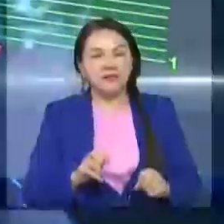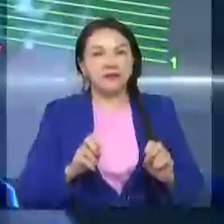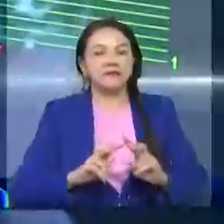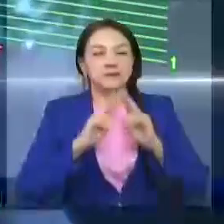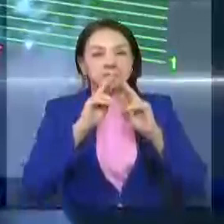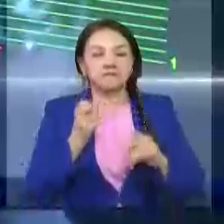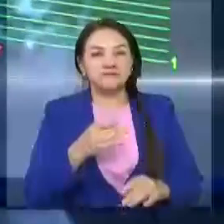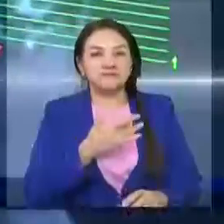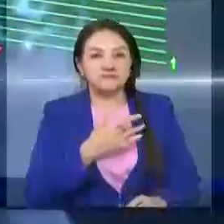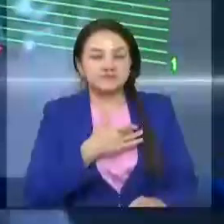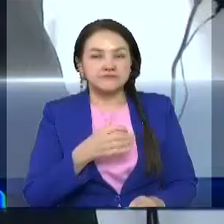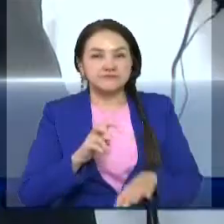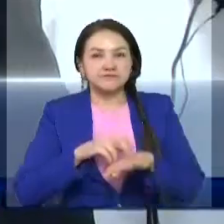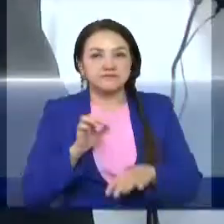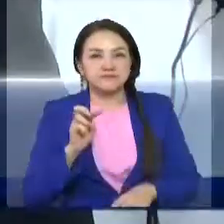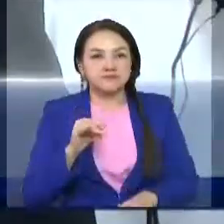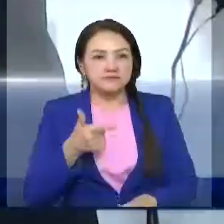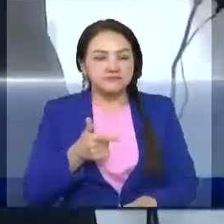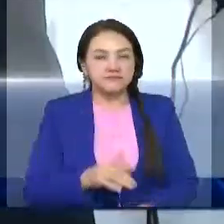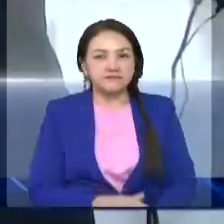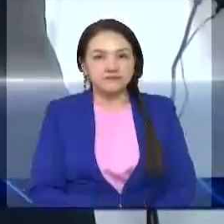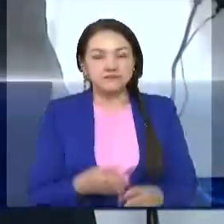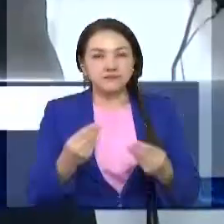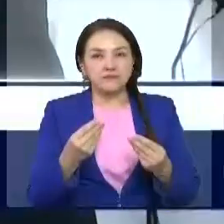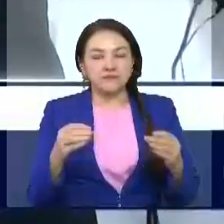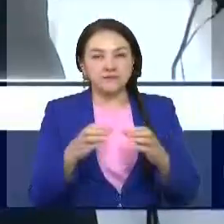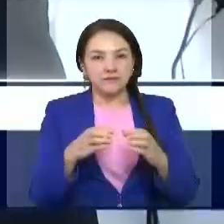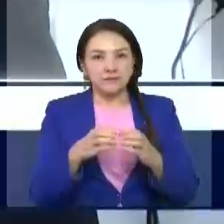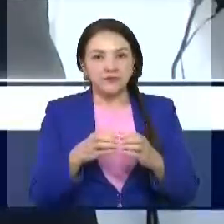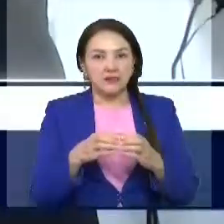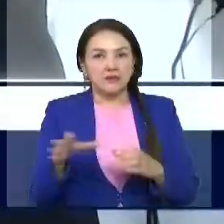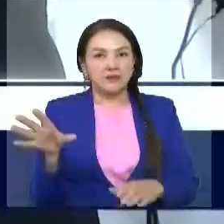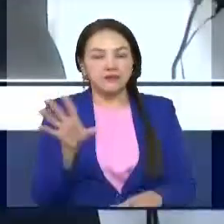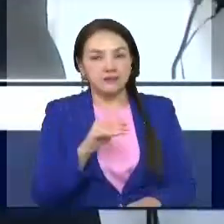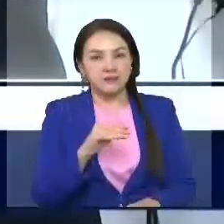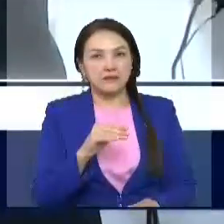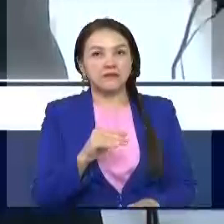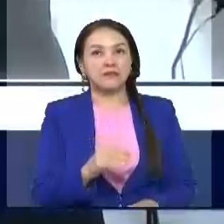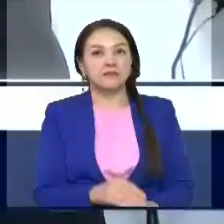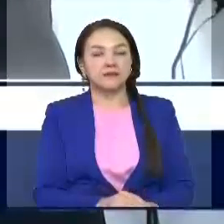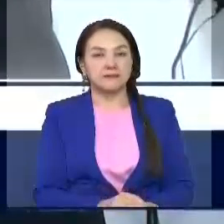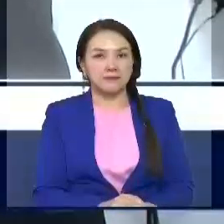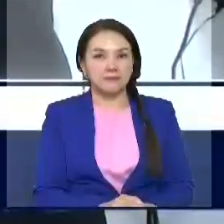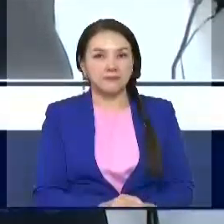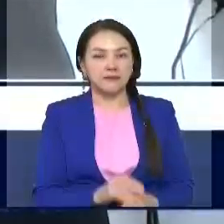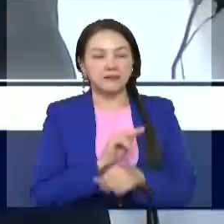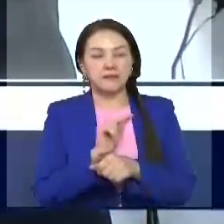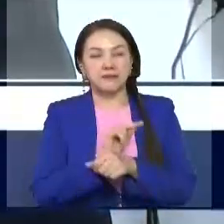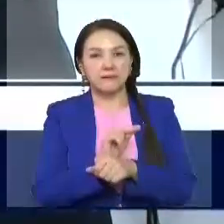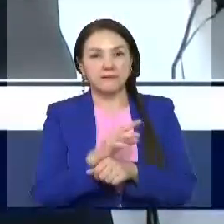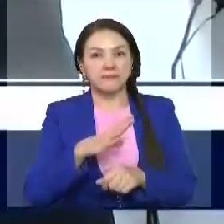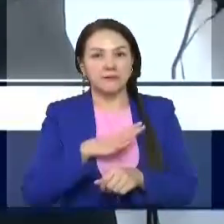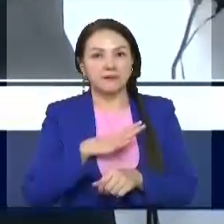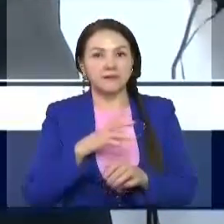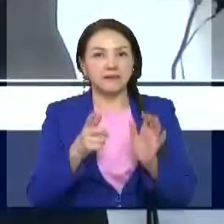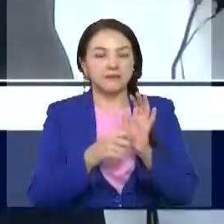центре сердца врач радиолог стоимость проекта со всеми аппликациями со всеми обучения специалистов вышло